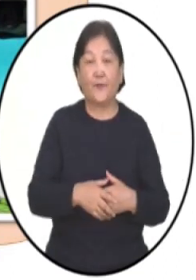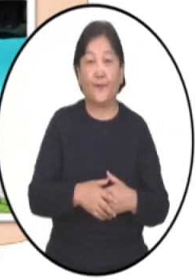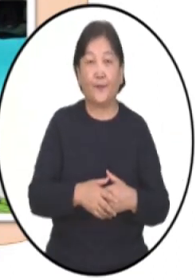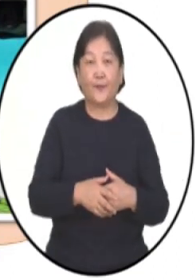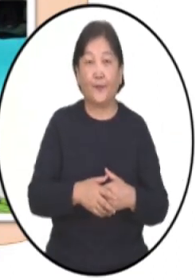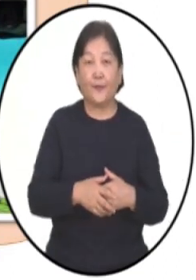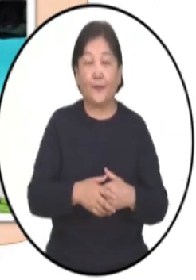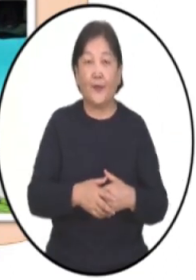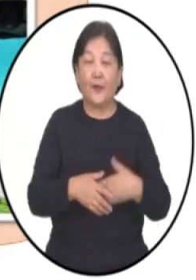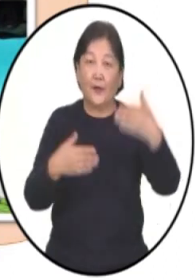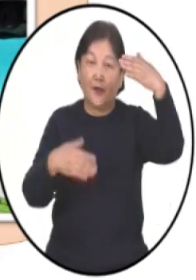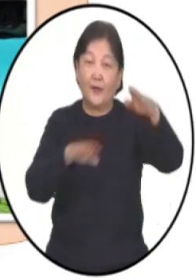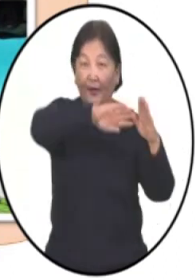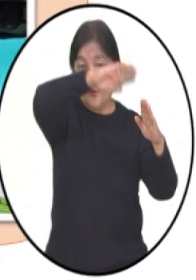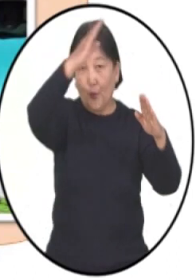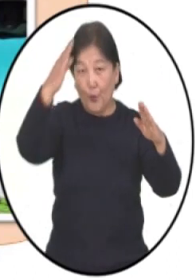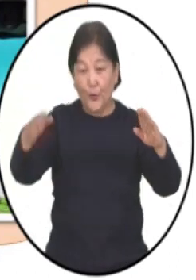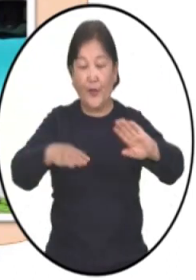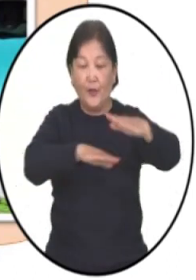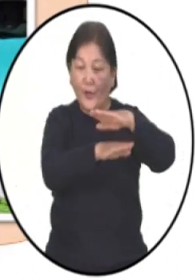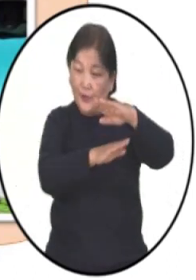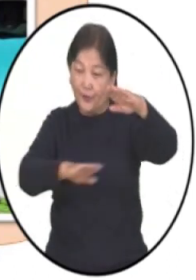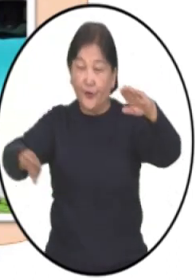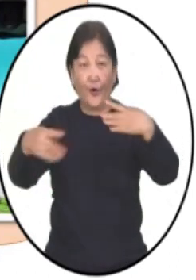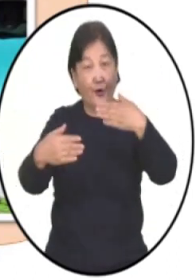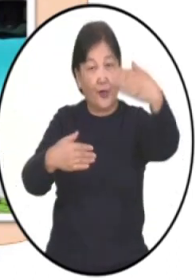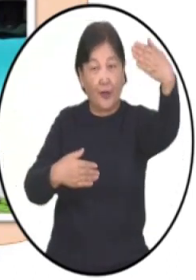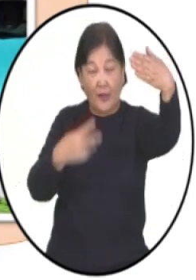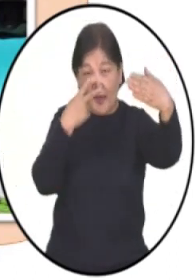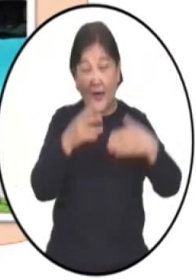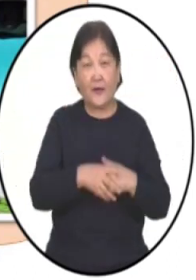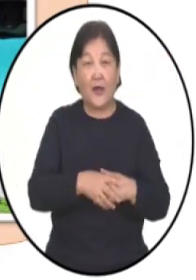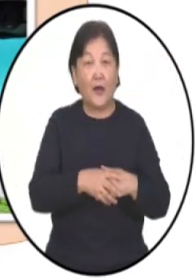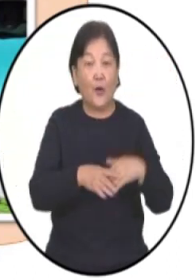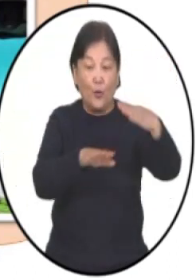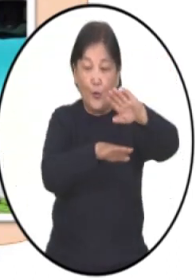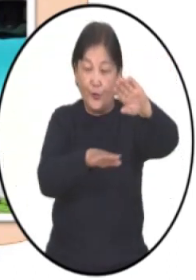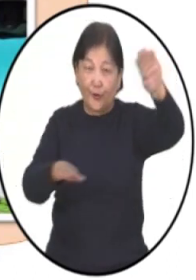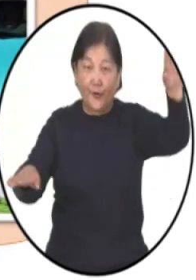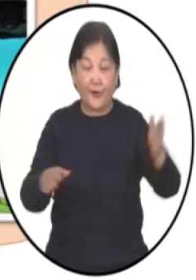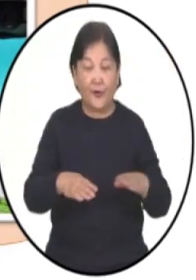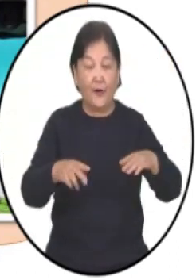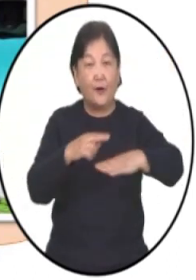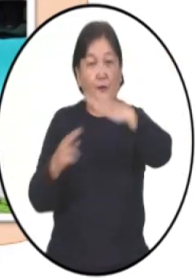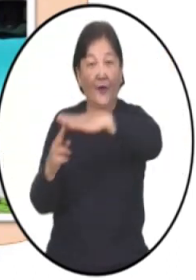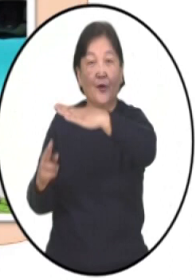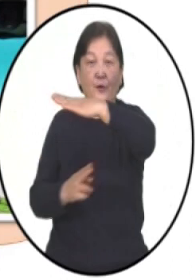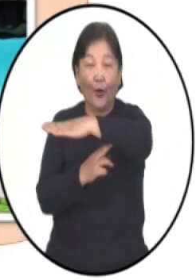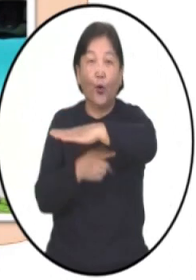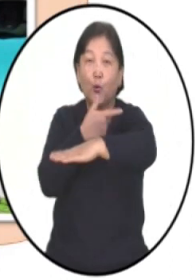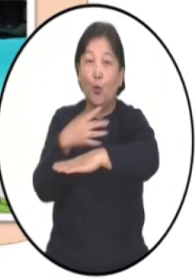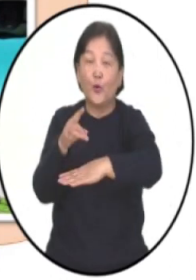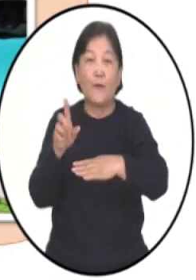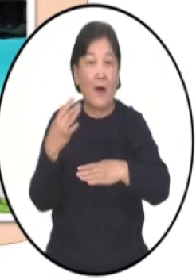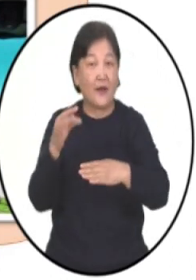За энийг өндөр уул нөхөлж түнэл гаргах, уул хоорондын хөндийд гүүр барих зэрэгээр явах нь шийдсэн байдаг